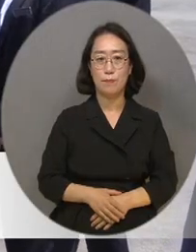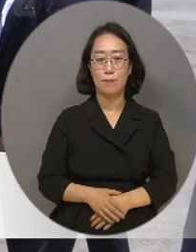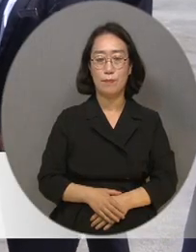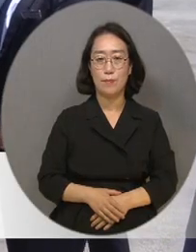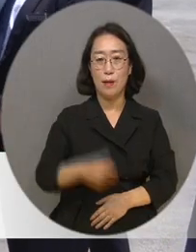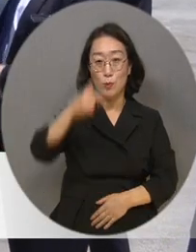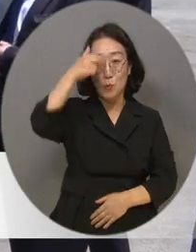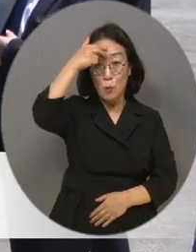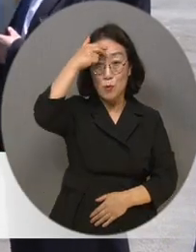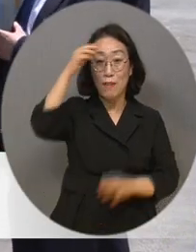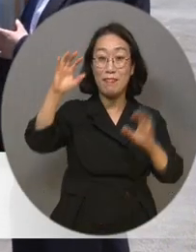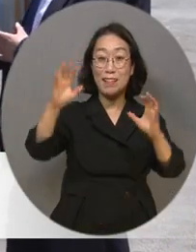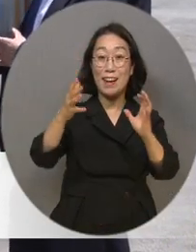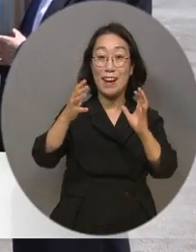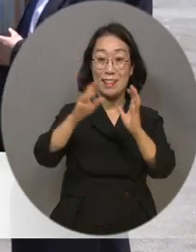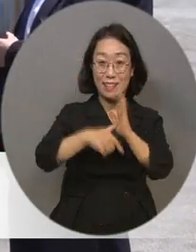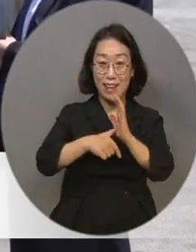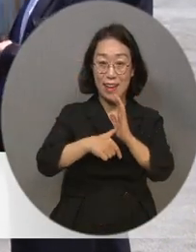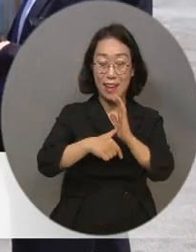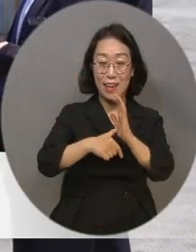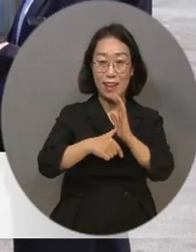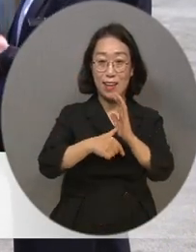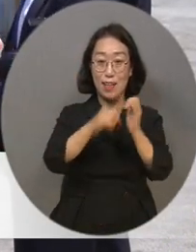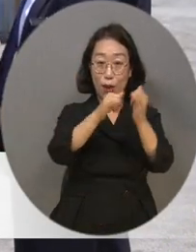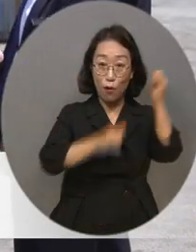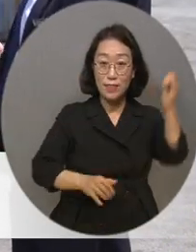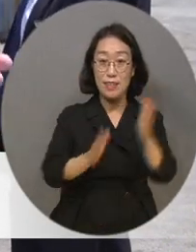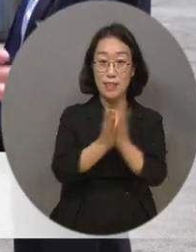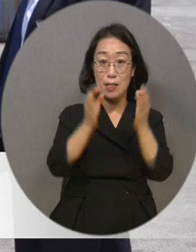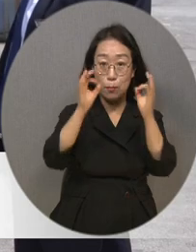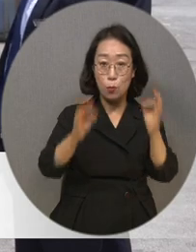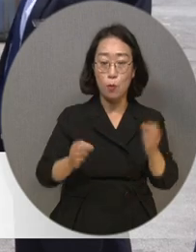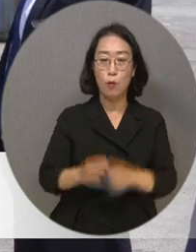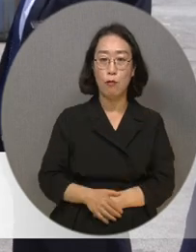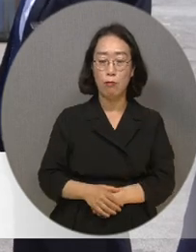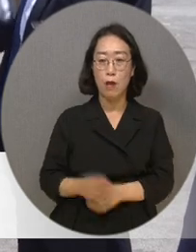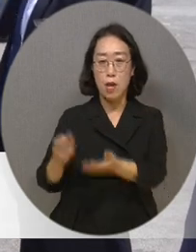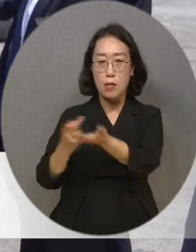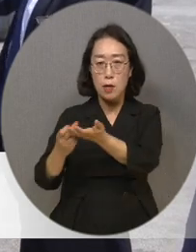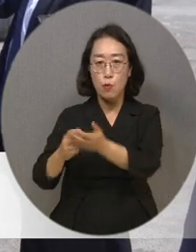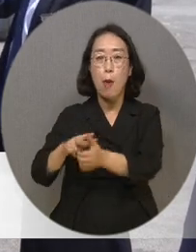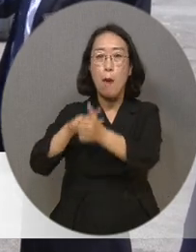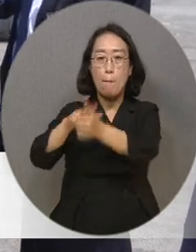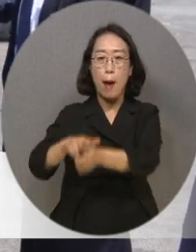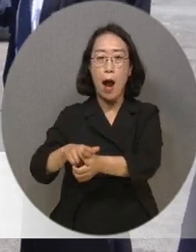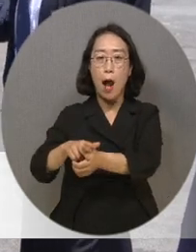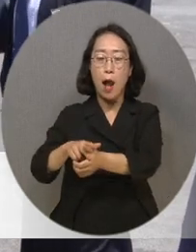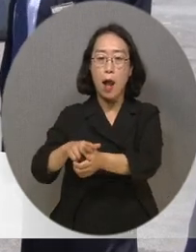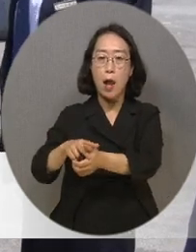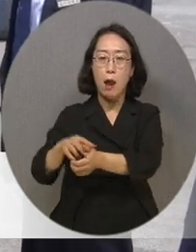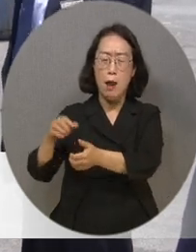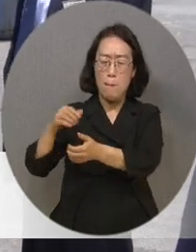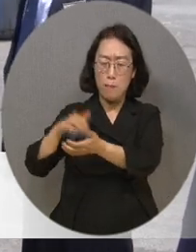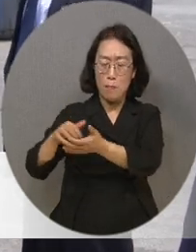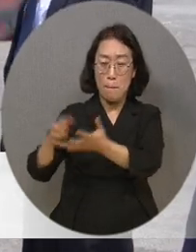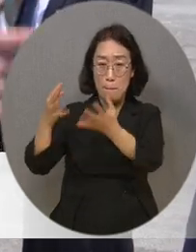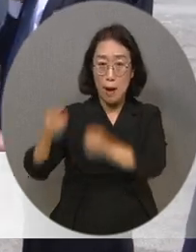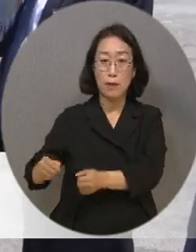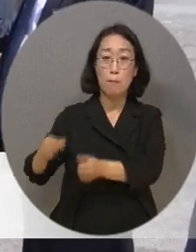조선 시대에도 이제 세종시기 지리지에 보면 제주의 말 천여필이 이곳에 와서 도양읍에 와서